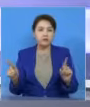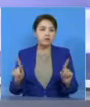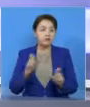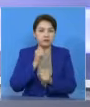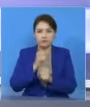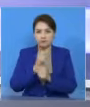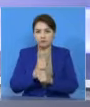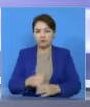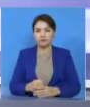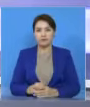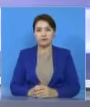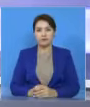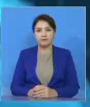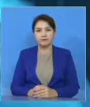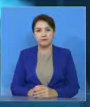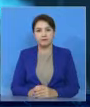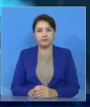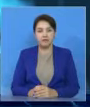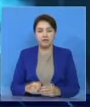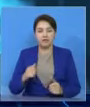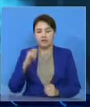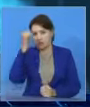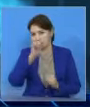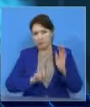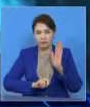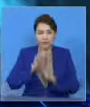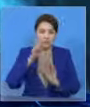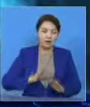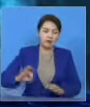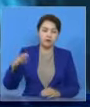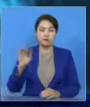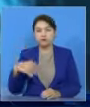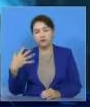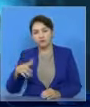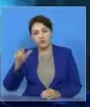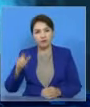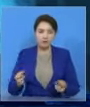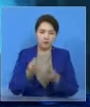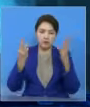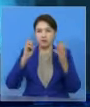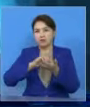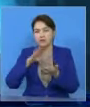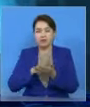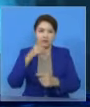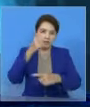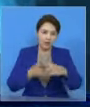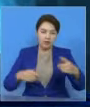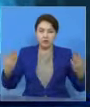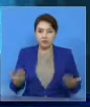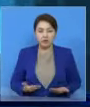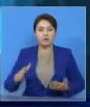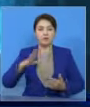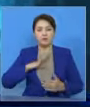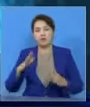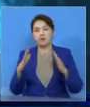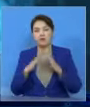керек? Тілші айтады. Жыл басынан бері облыс бойынша 450-ден аса өрт тіркелді. Оның тең жартысы тұрғын үйлерде.